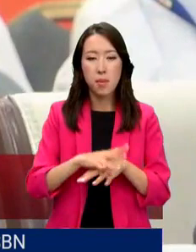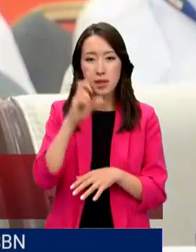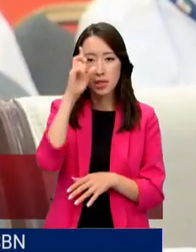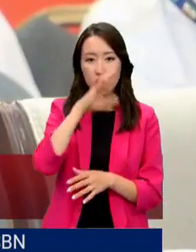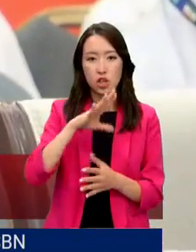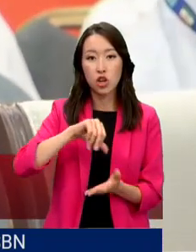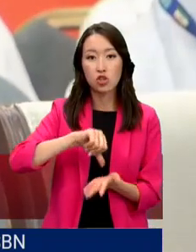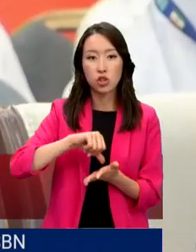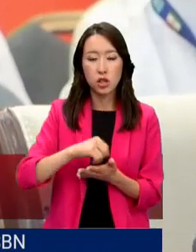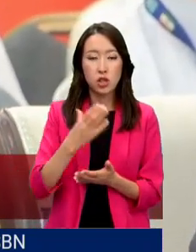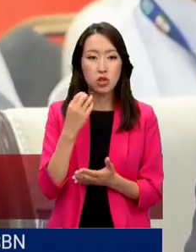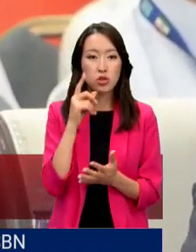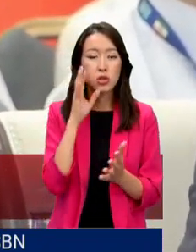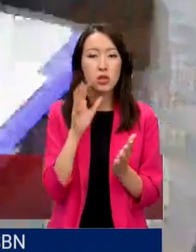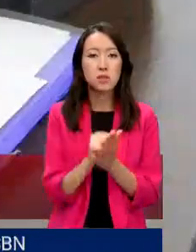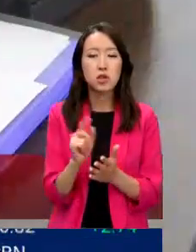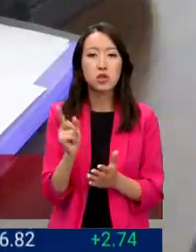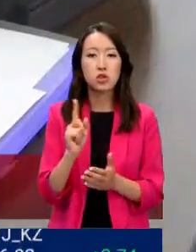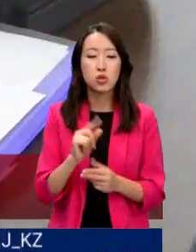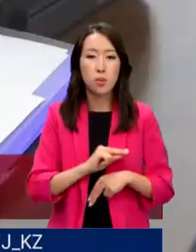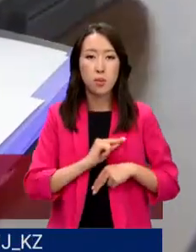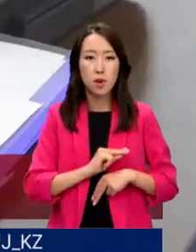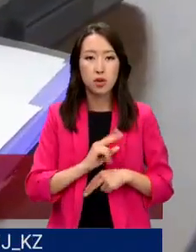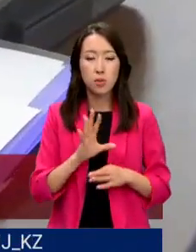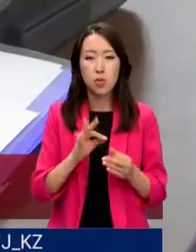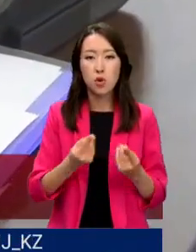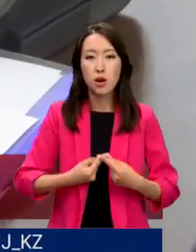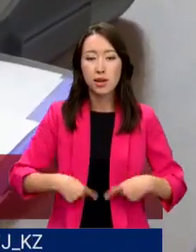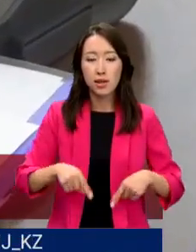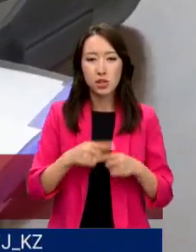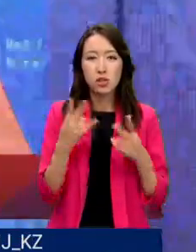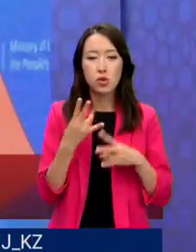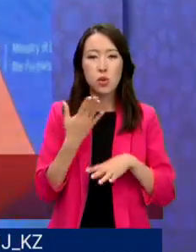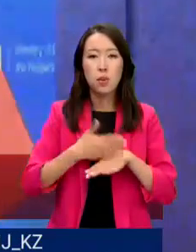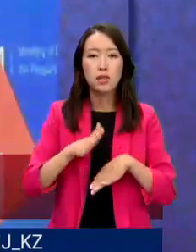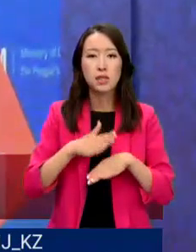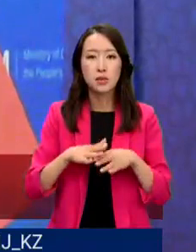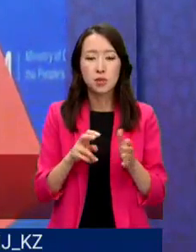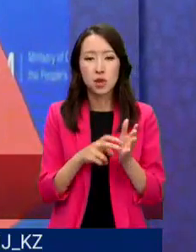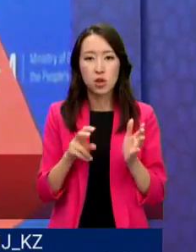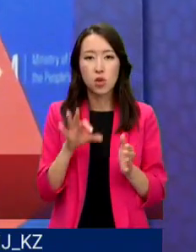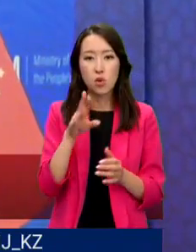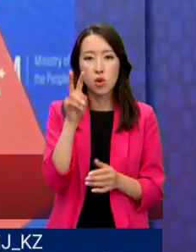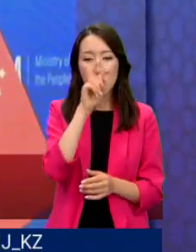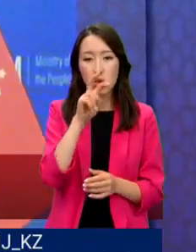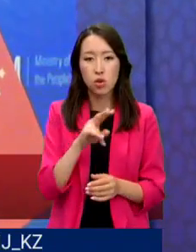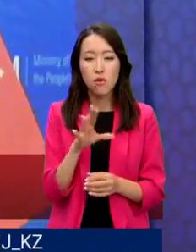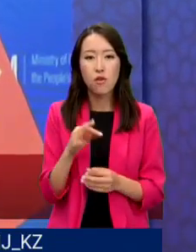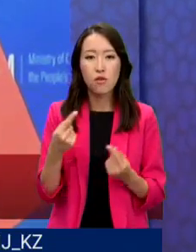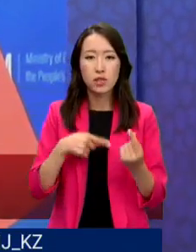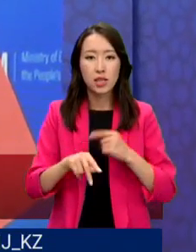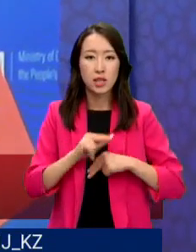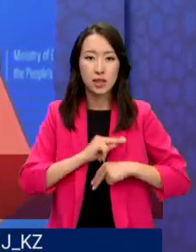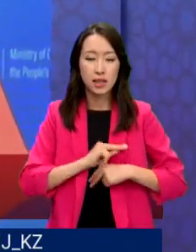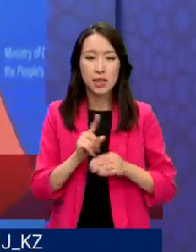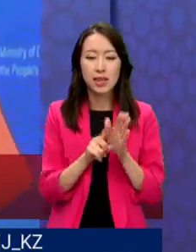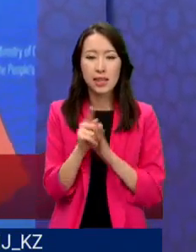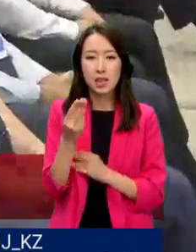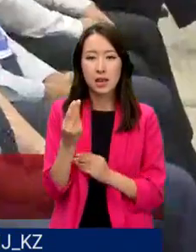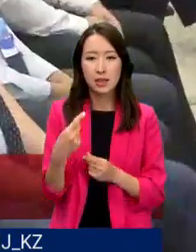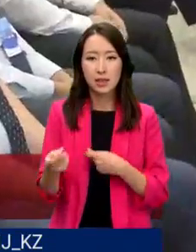стран-членов. Он также отметил, что партнерам по организации пора постепенно отходить от доллара во взаимной торговле и переходить на расчеты